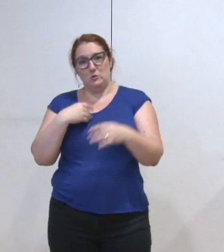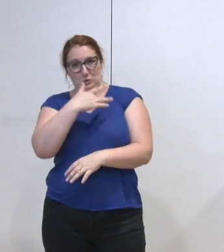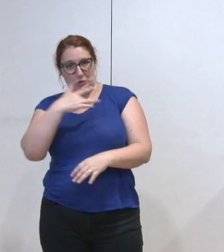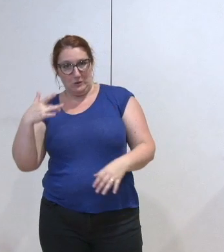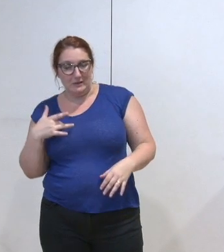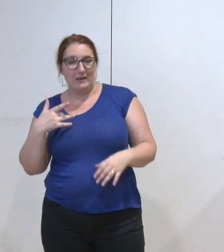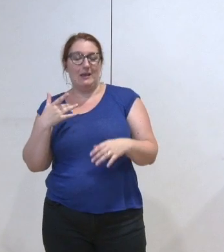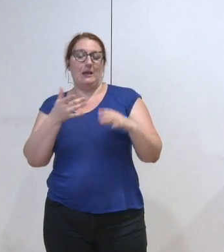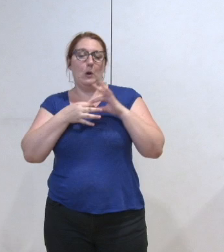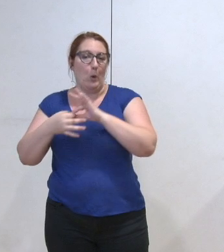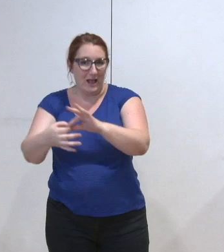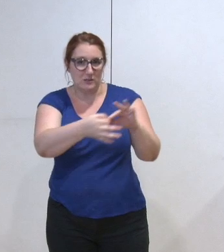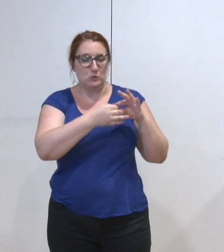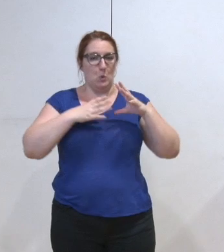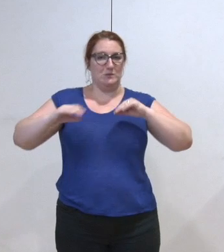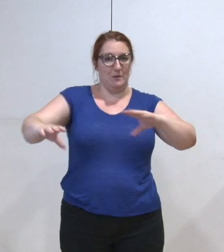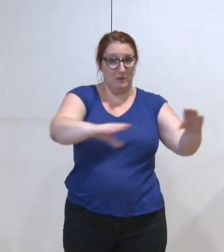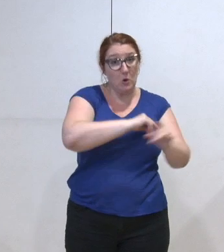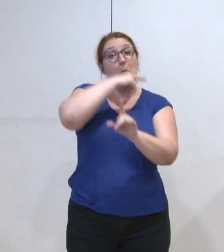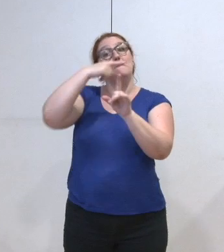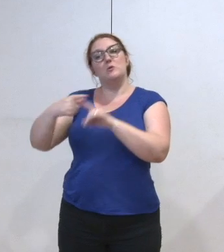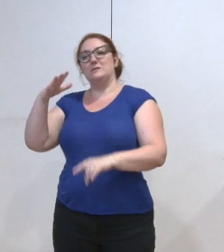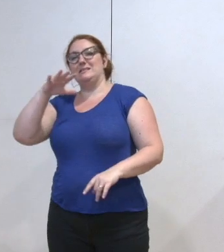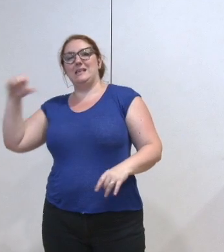habitants et également avec le